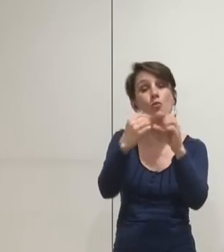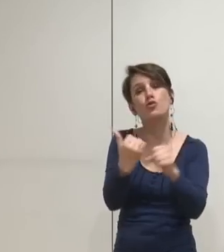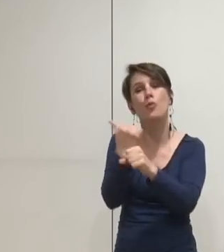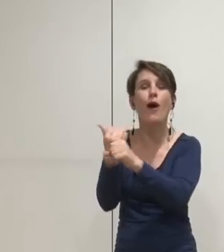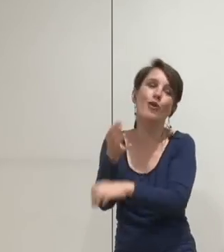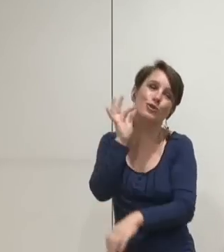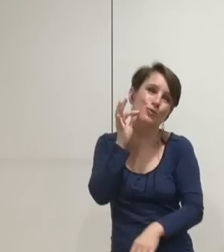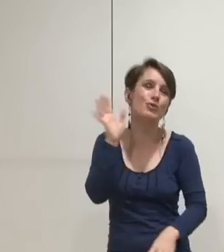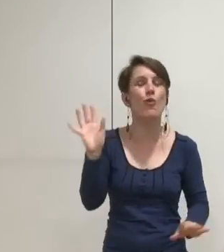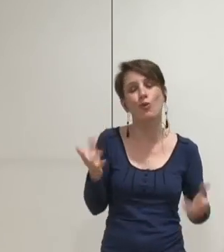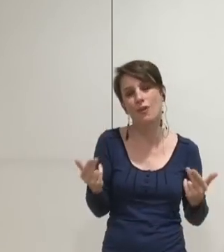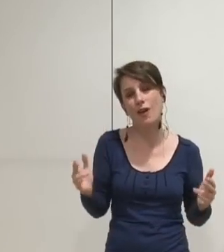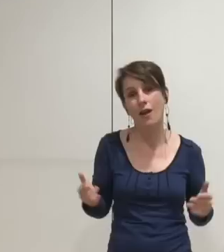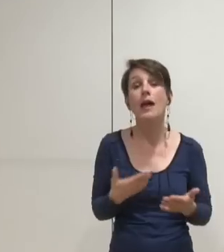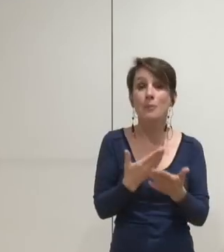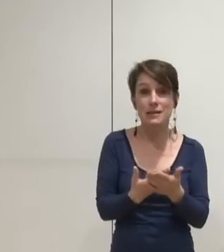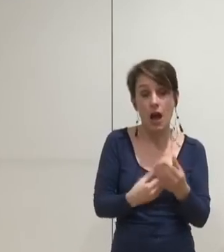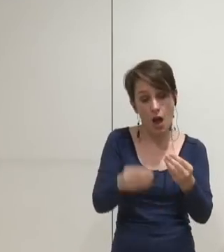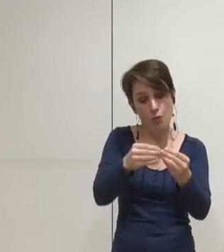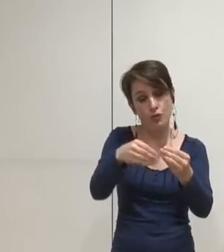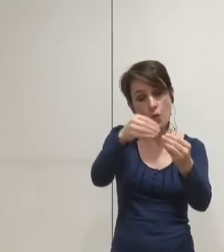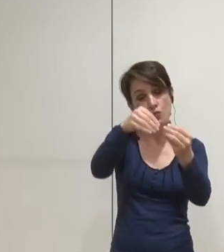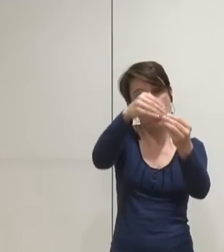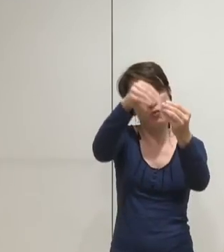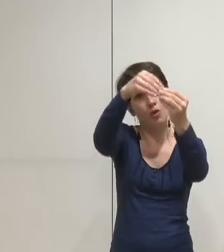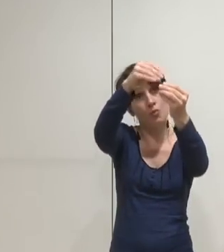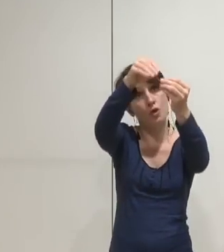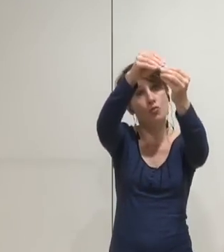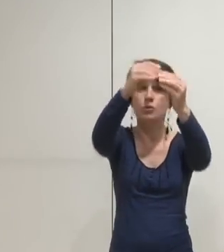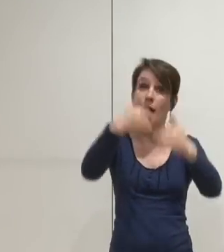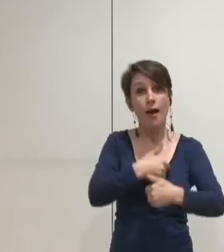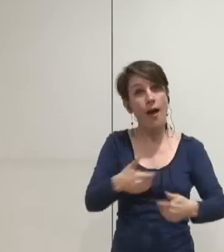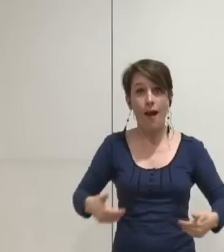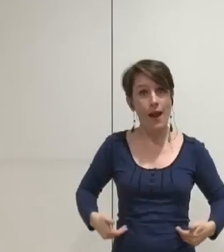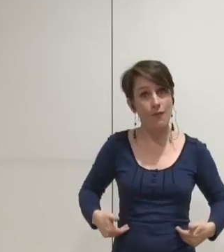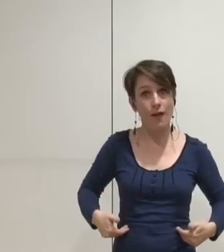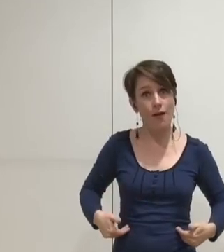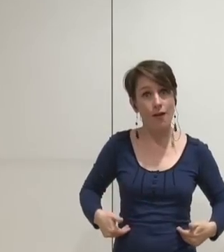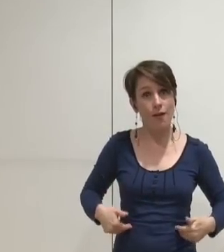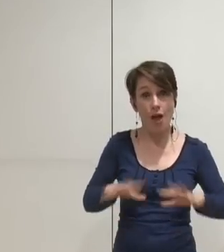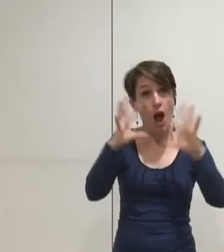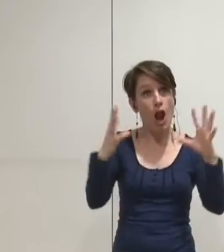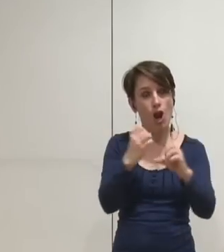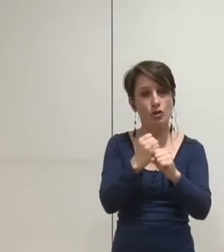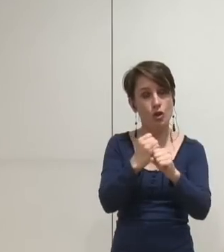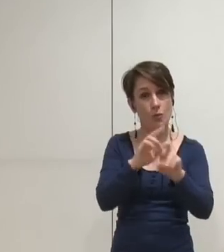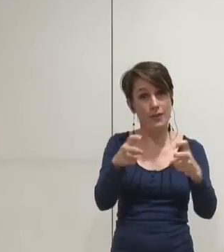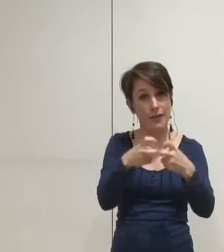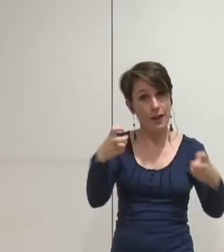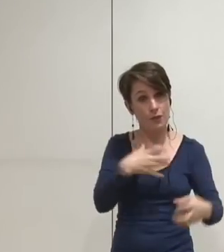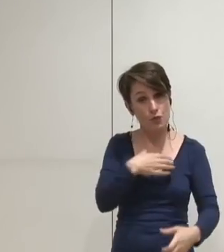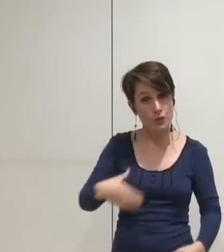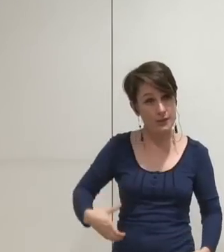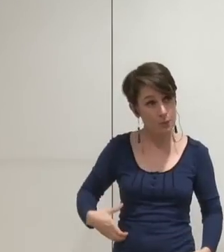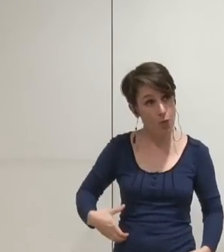sauf que ça plus ça plus ça à la fin sur la somme des tarifs municipaux et nous tiendrons compte pour